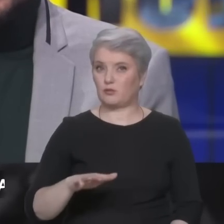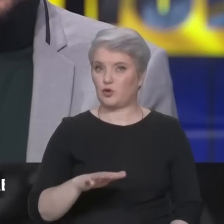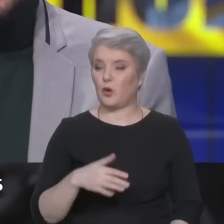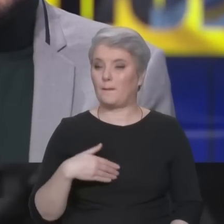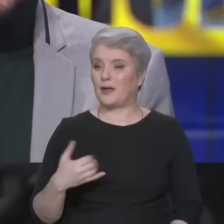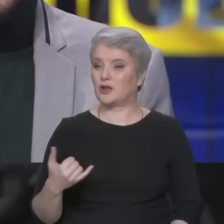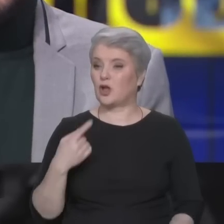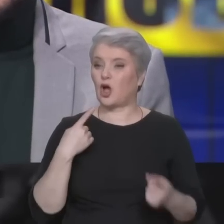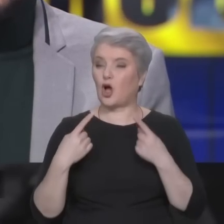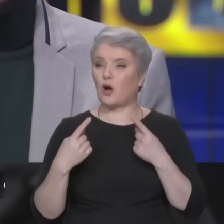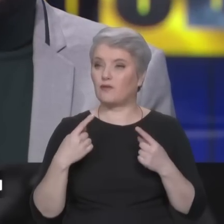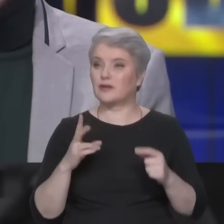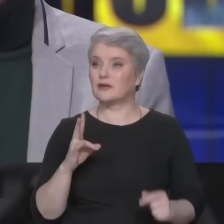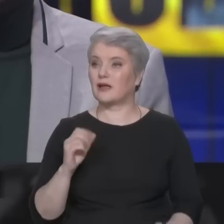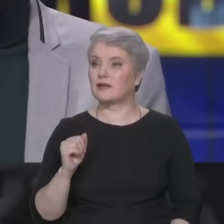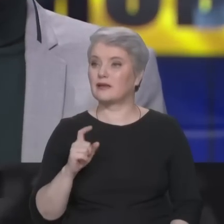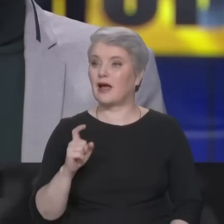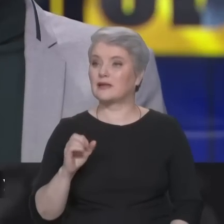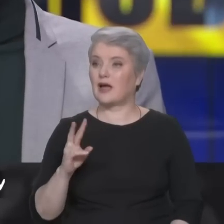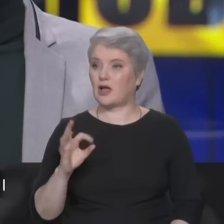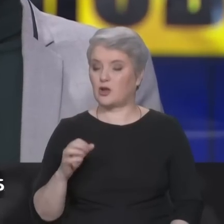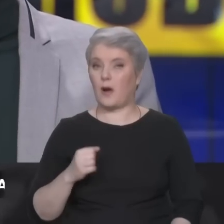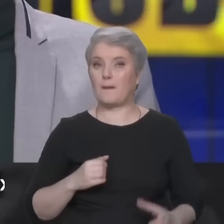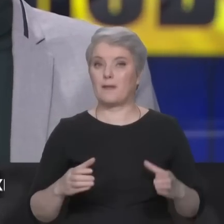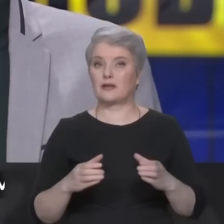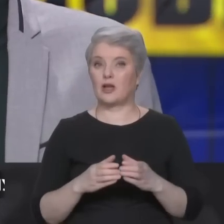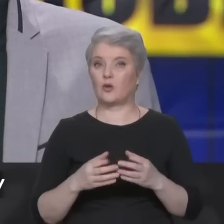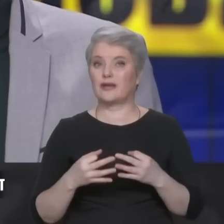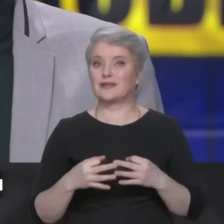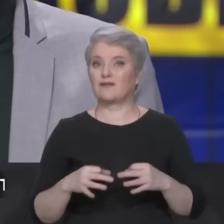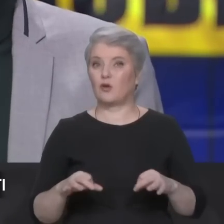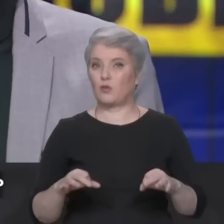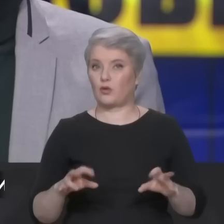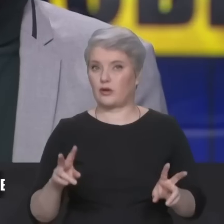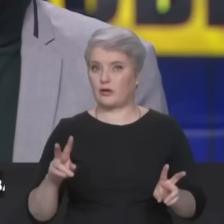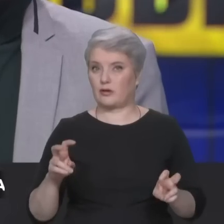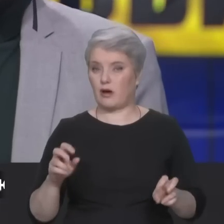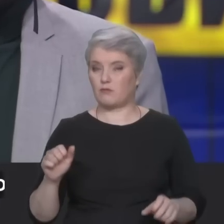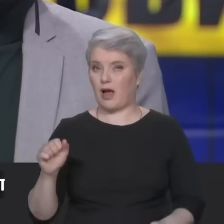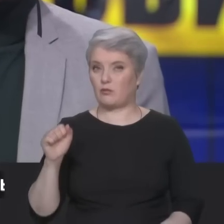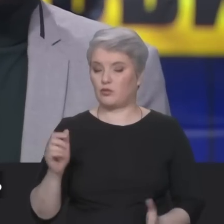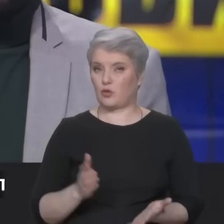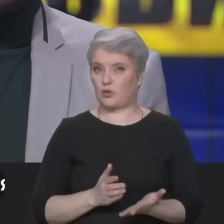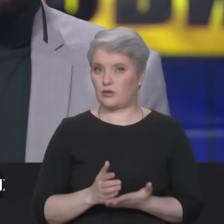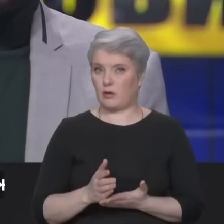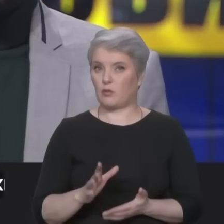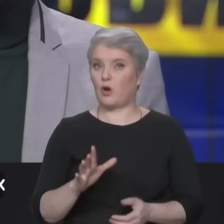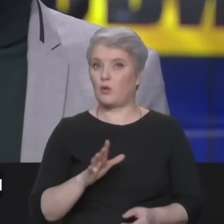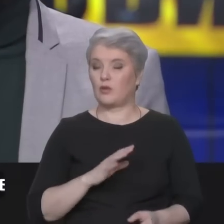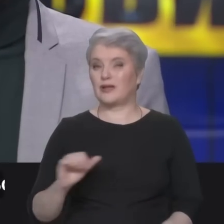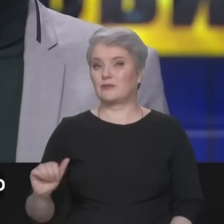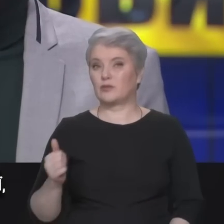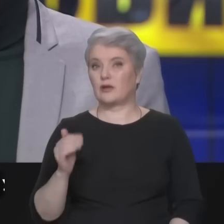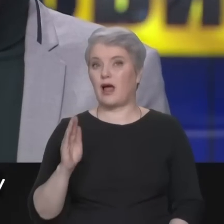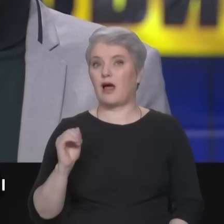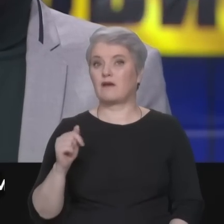з Володимиром Назаренком з батальйону «Свобода» з Бахмутського напрямку. Він нам казав, що були спочатку вагнери,